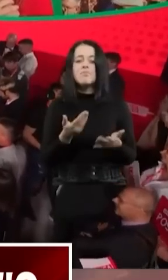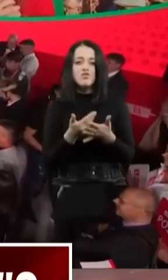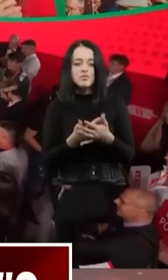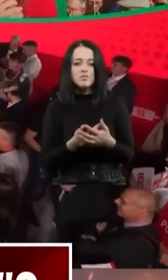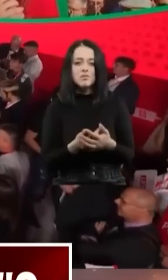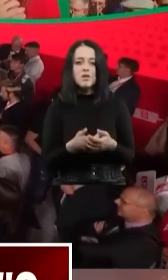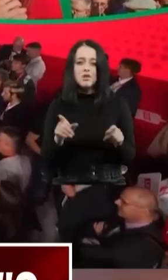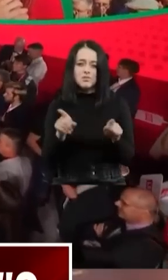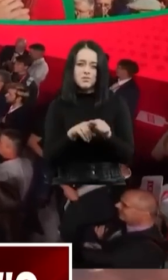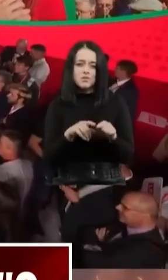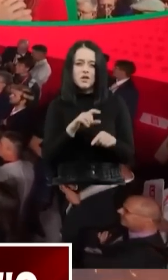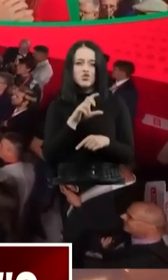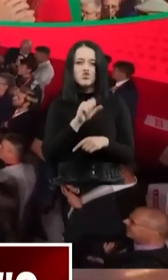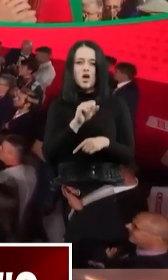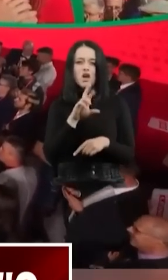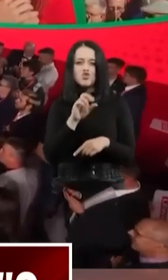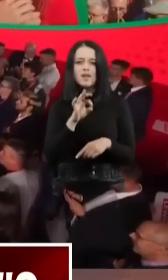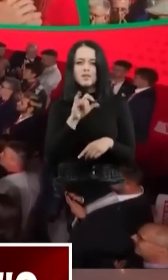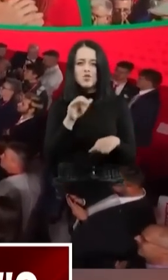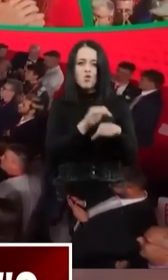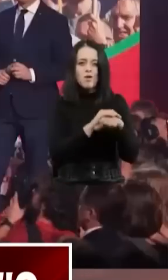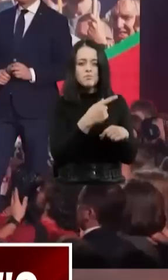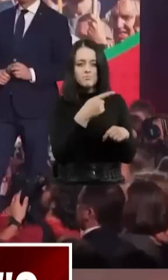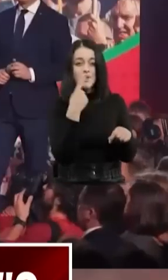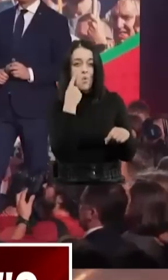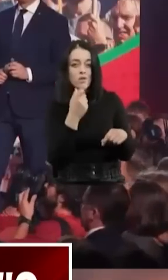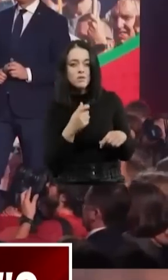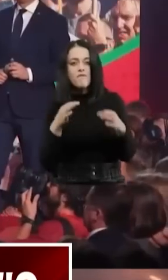postawić przecinek, ale jeszcze się nie żegnamy z